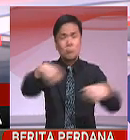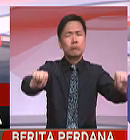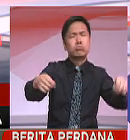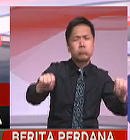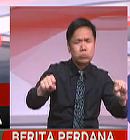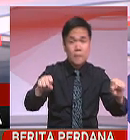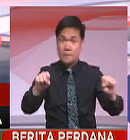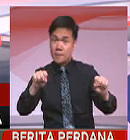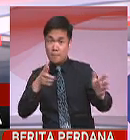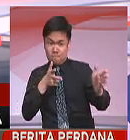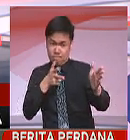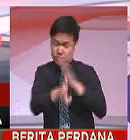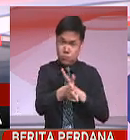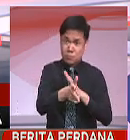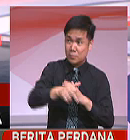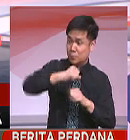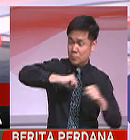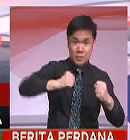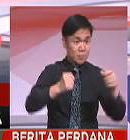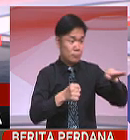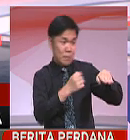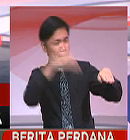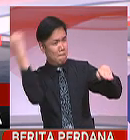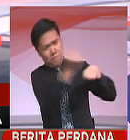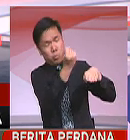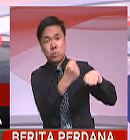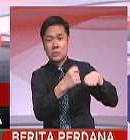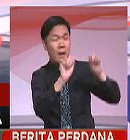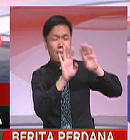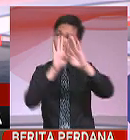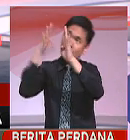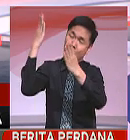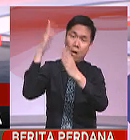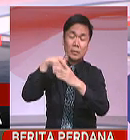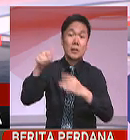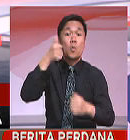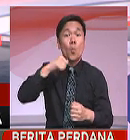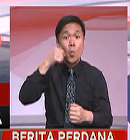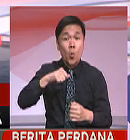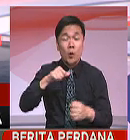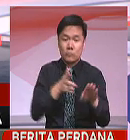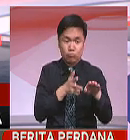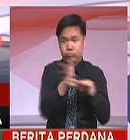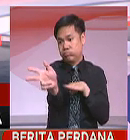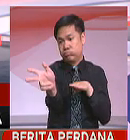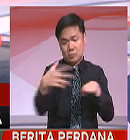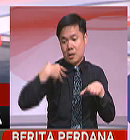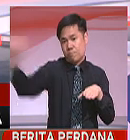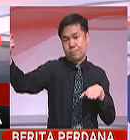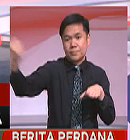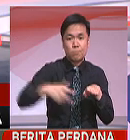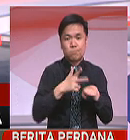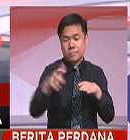motosikal memecahkan cermin bahagian penumpang hadapan kereta yang dipandu oleh seorang wanita dan melarikan beg tangan